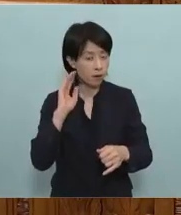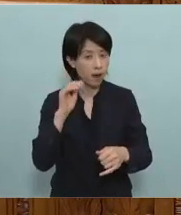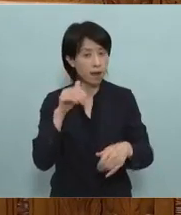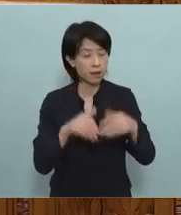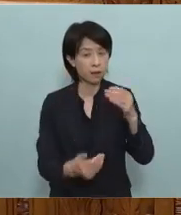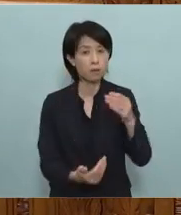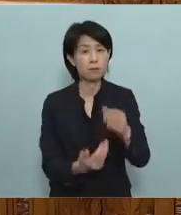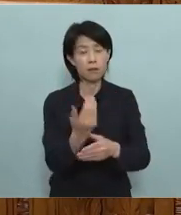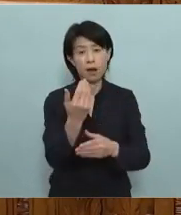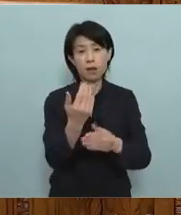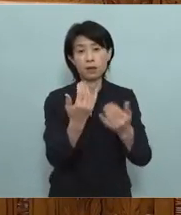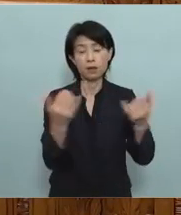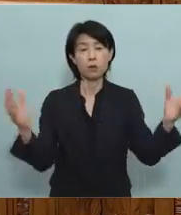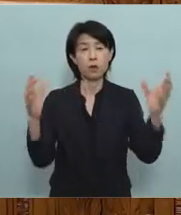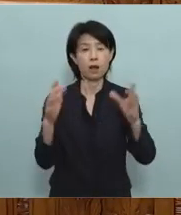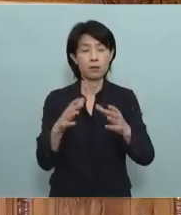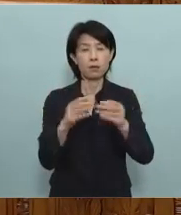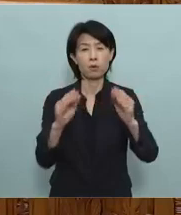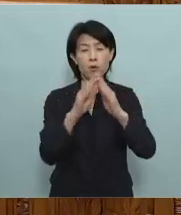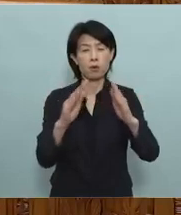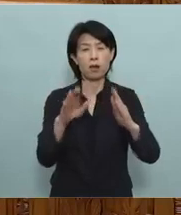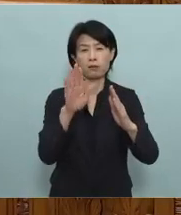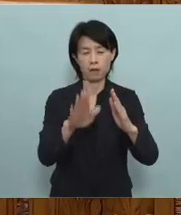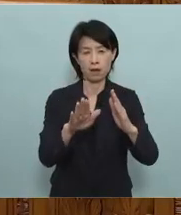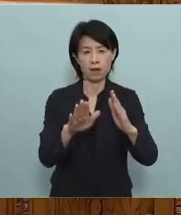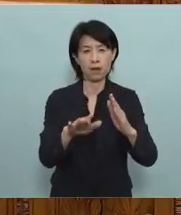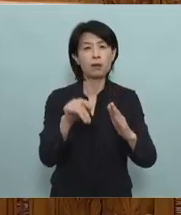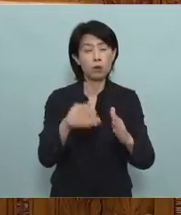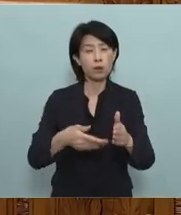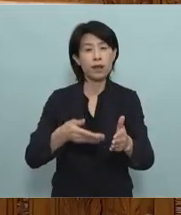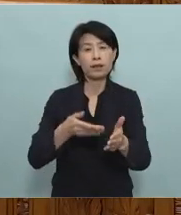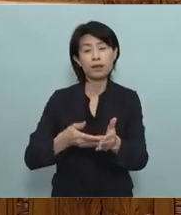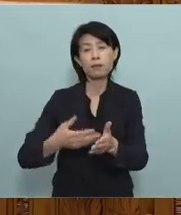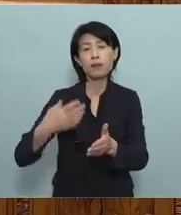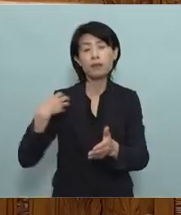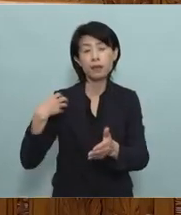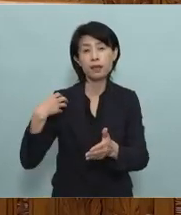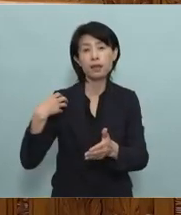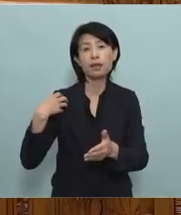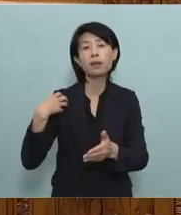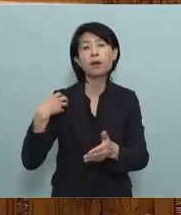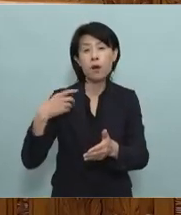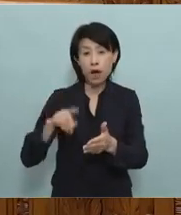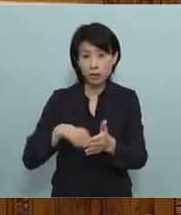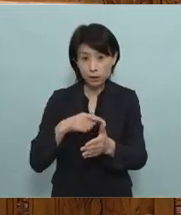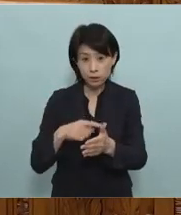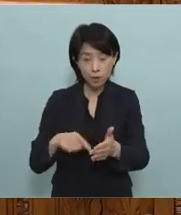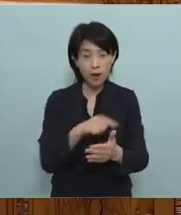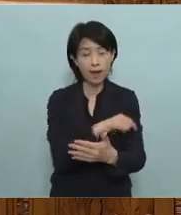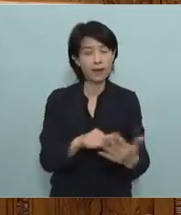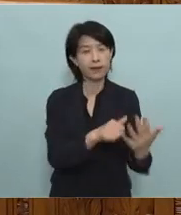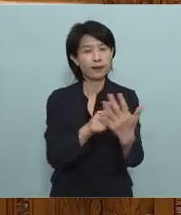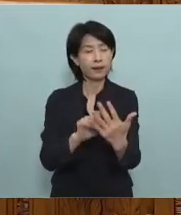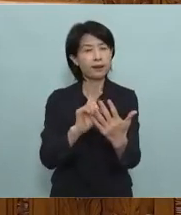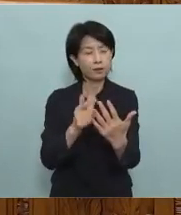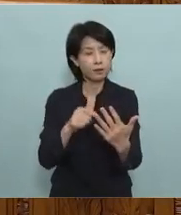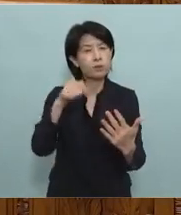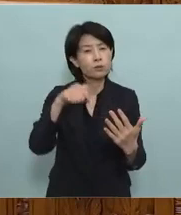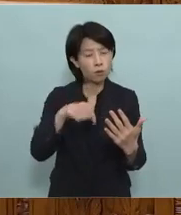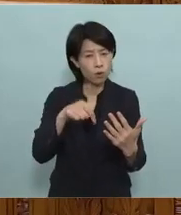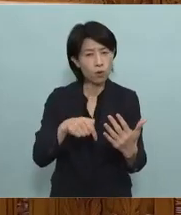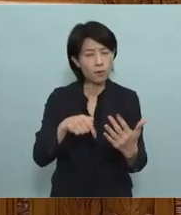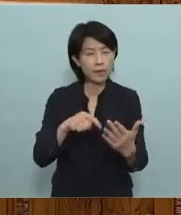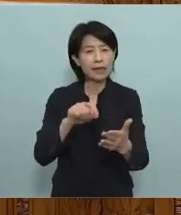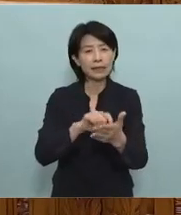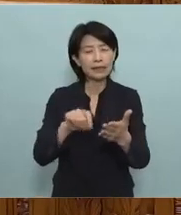会ではありませんか。説明責任を果たすのは記者会見ではなくて、議事録が残り、発言その